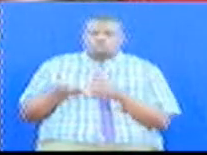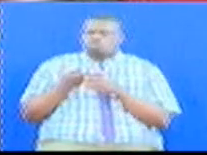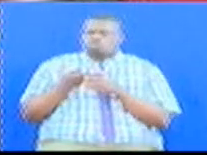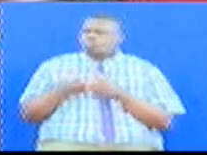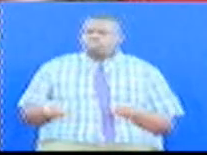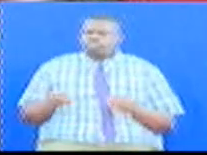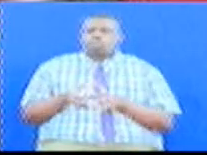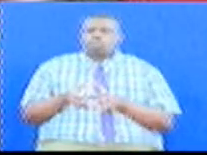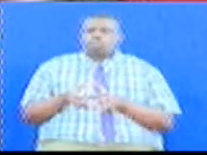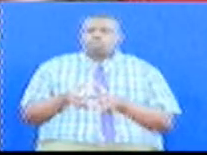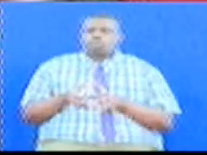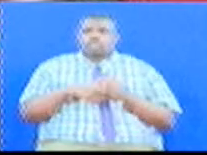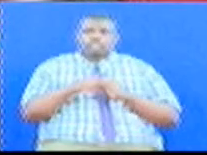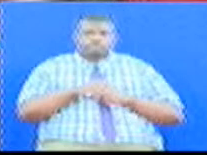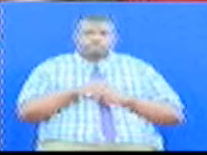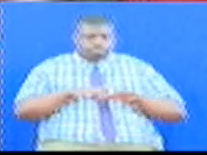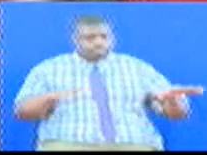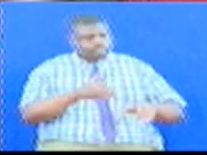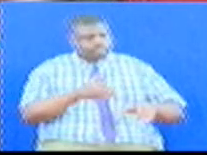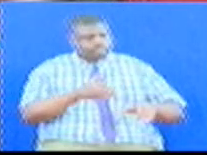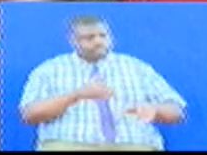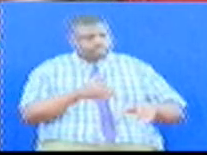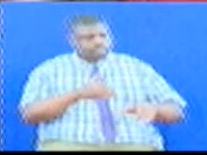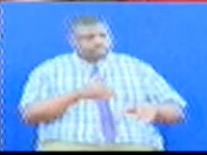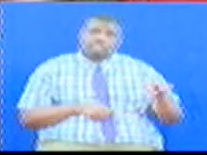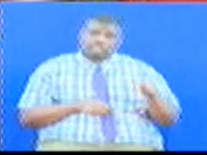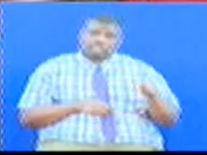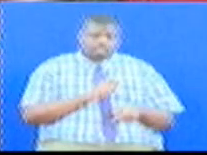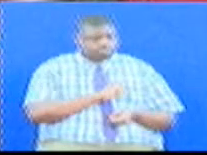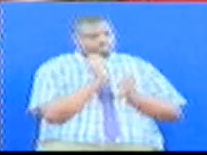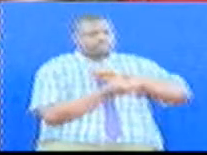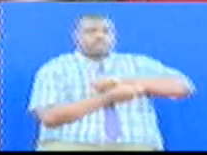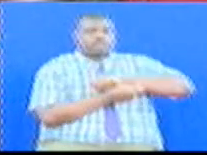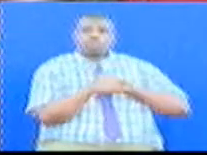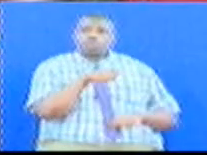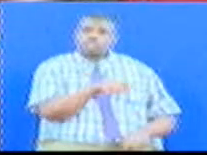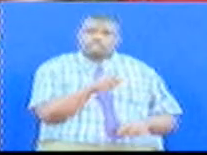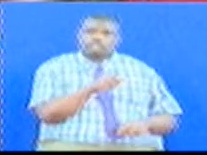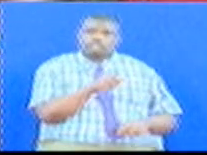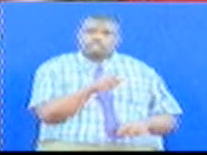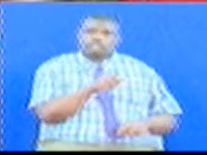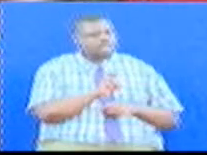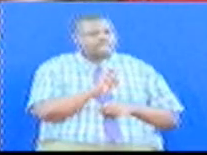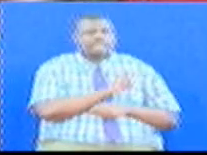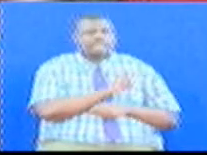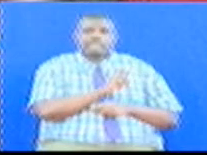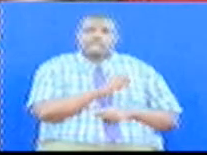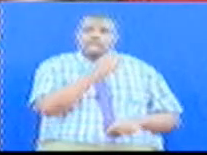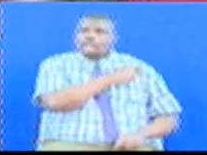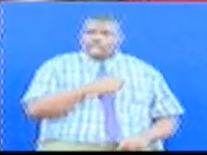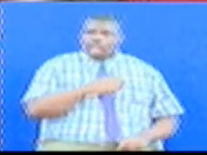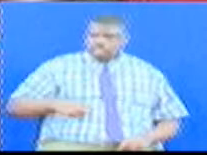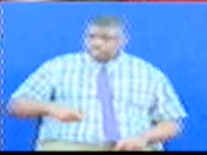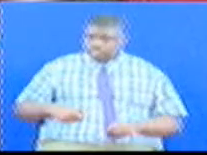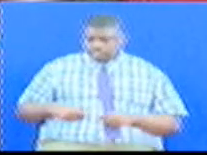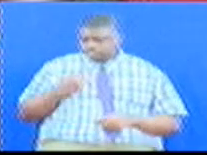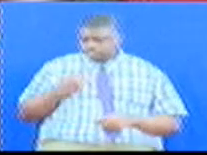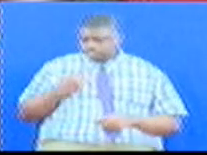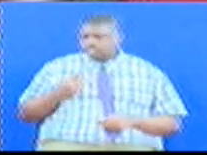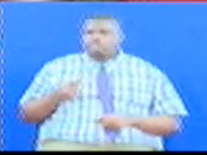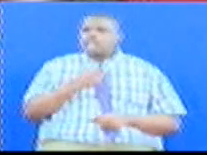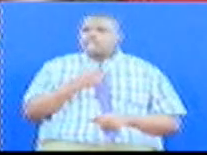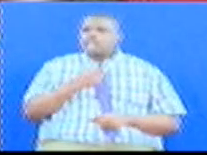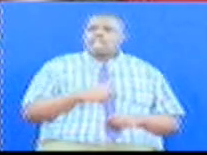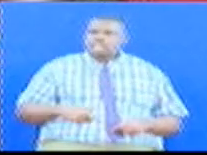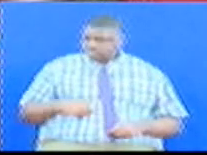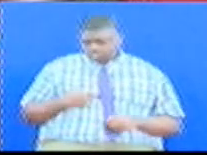mkubwa sana huko kwenye mitandao ya kijamii kuwa mabadiliko haya yanaendea kumlinda rais. Yani wao wanapotosha, wanataja rais tu, lakini